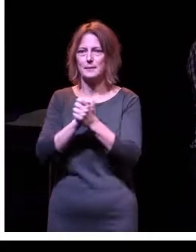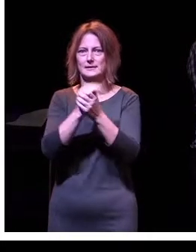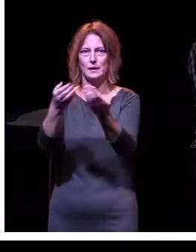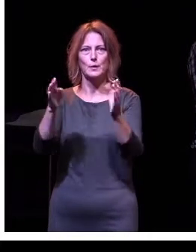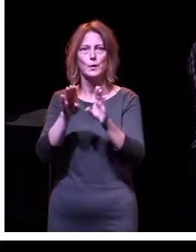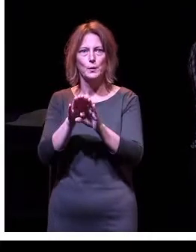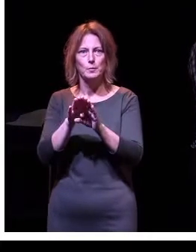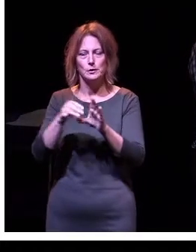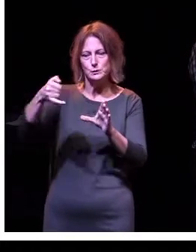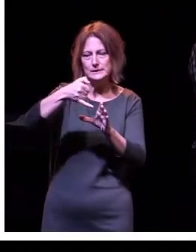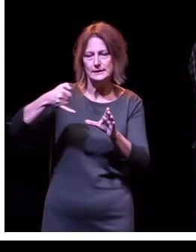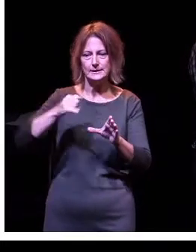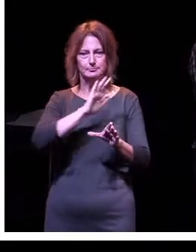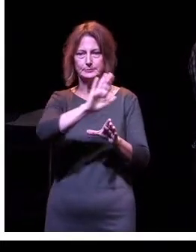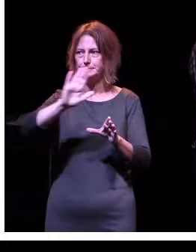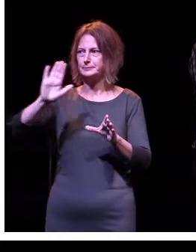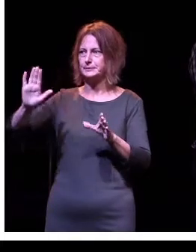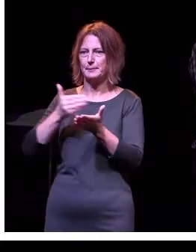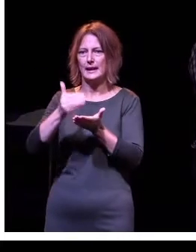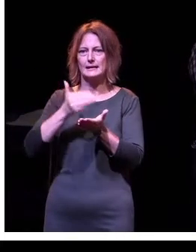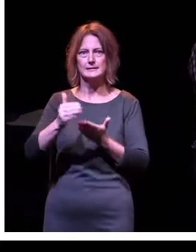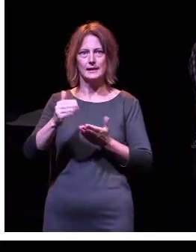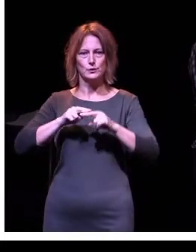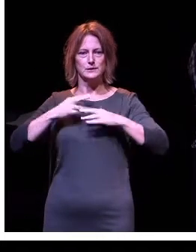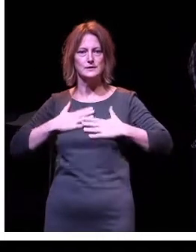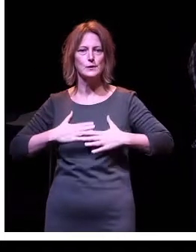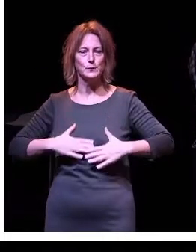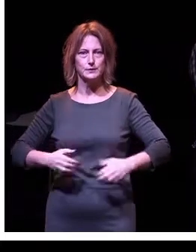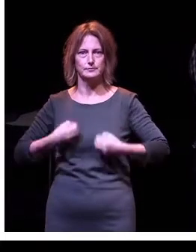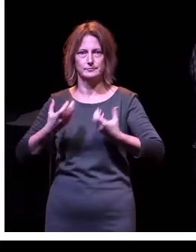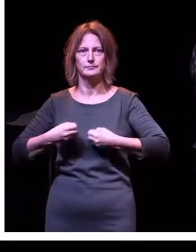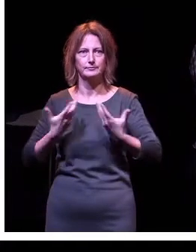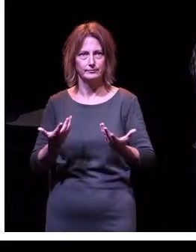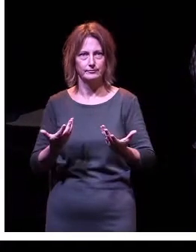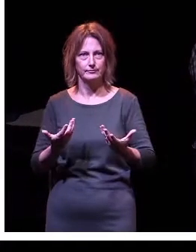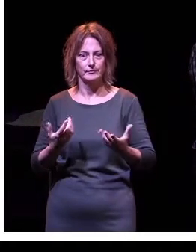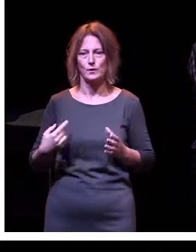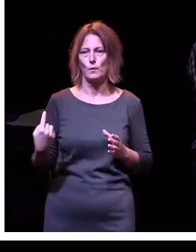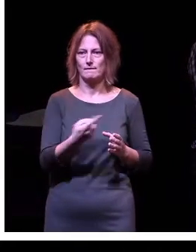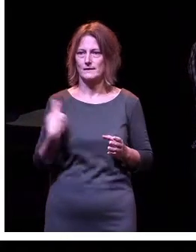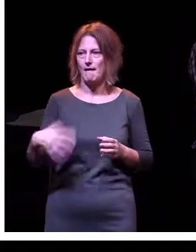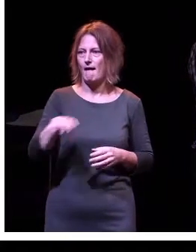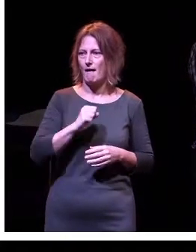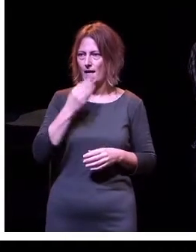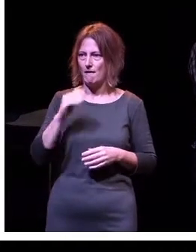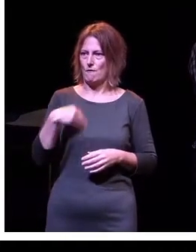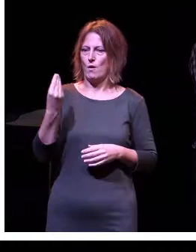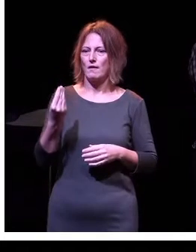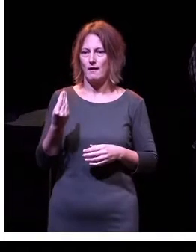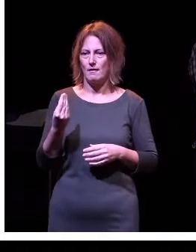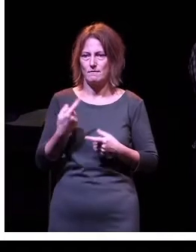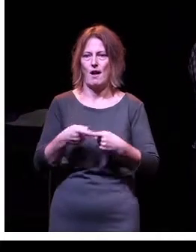egna berättelser och känslor där vi vågar vara annorlunda.